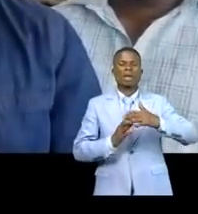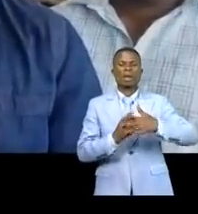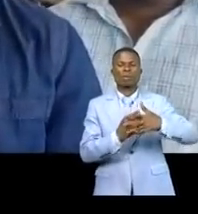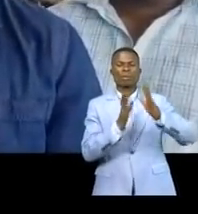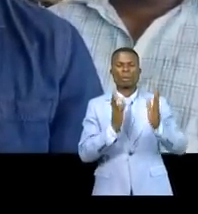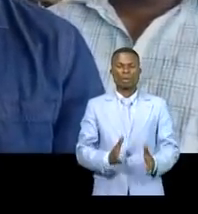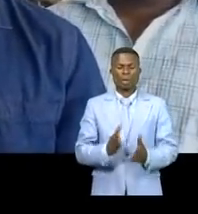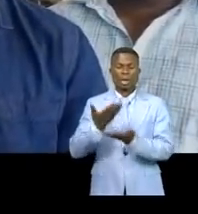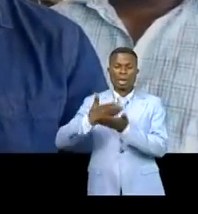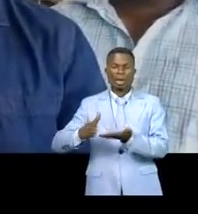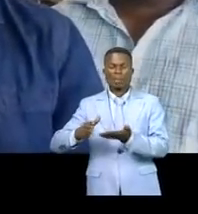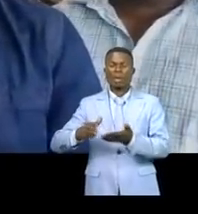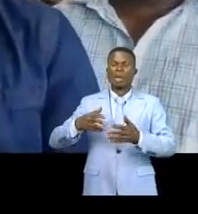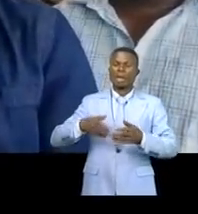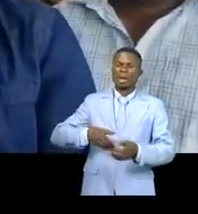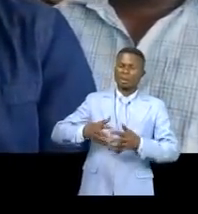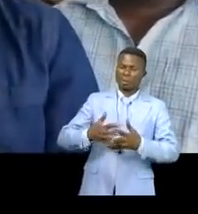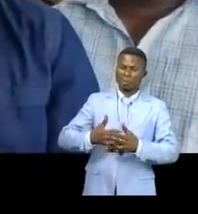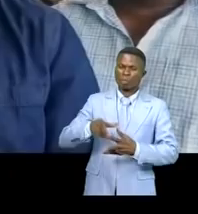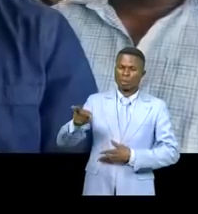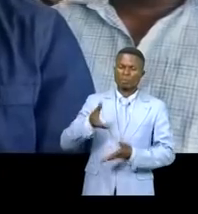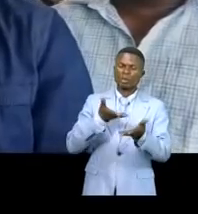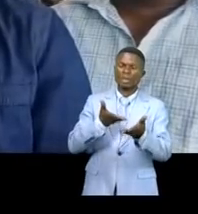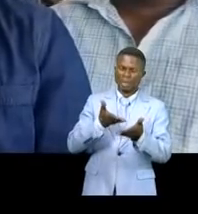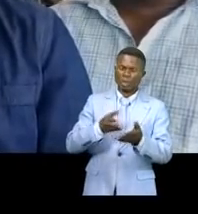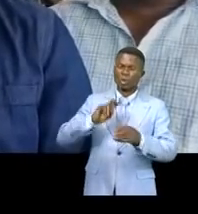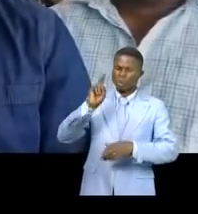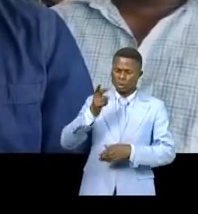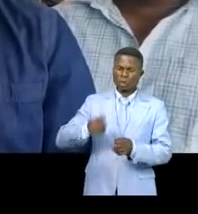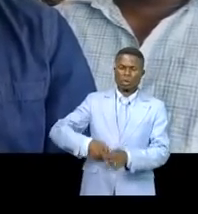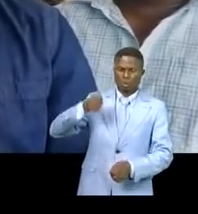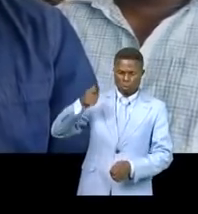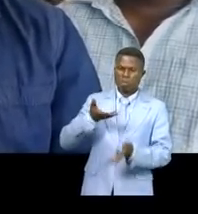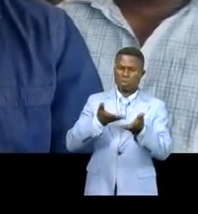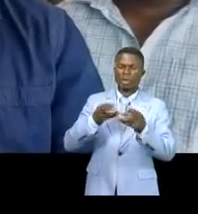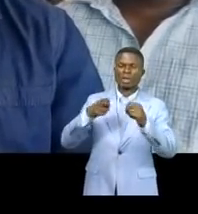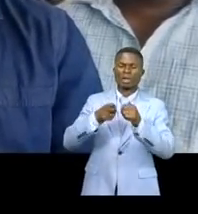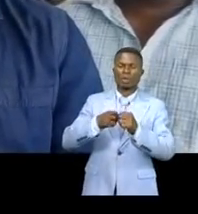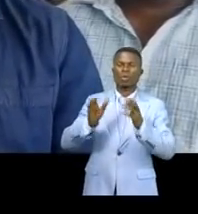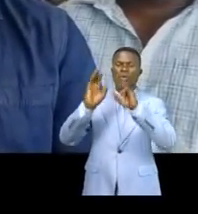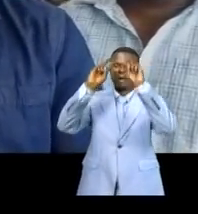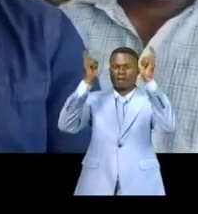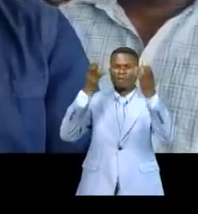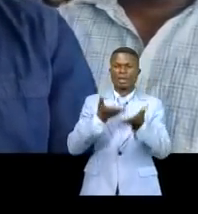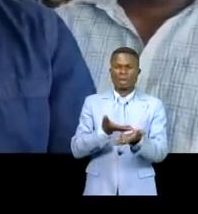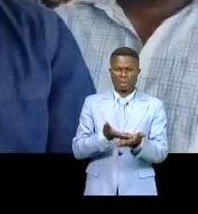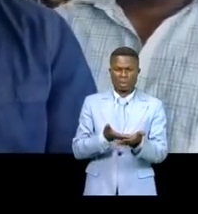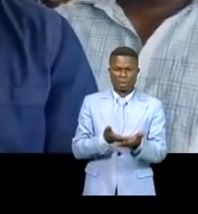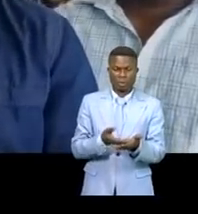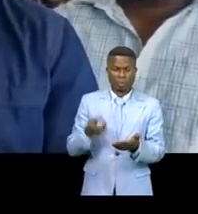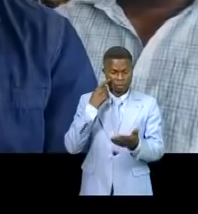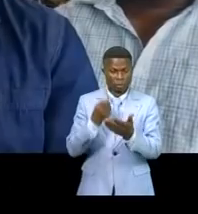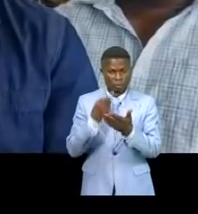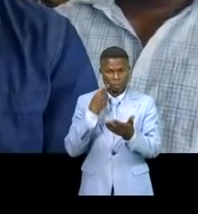ces pièces vont aider à remonter le deuxième groupe dans la centrale de Bendera. Et dans une brève échéance,